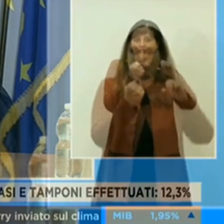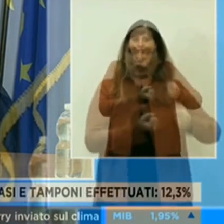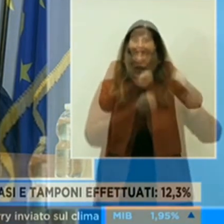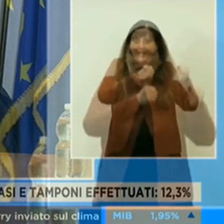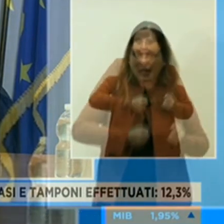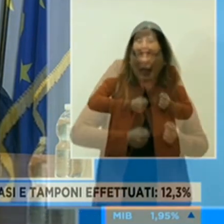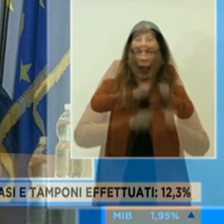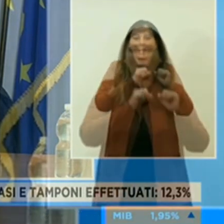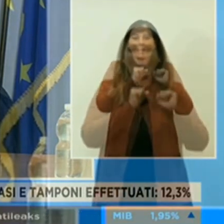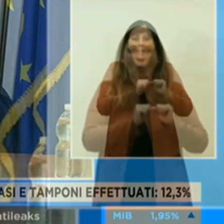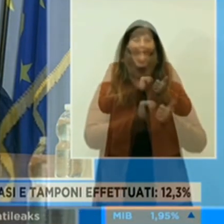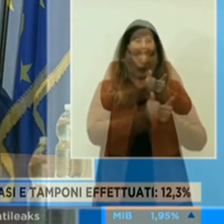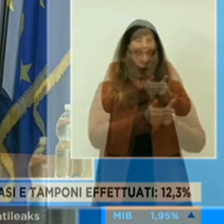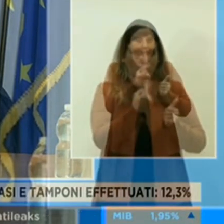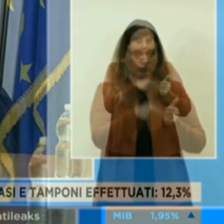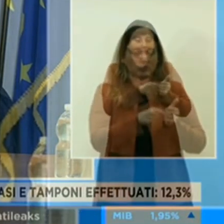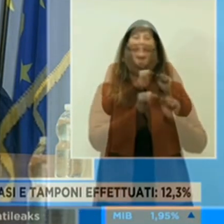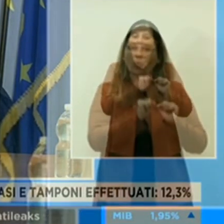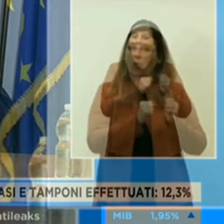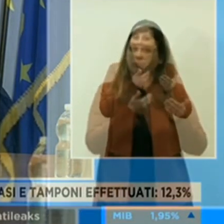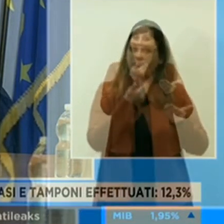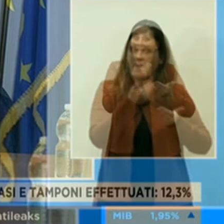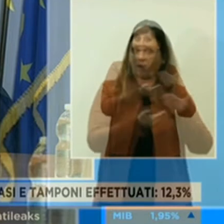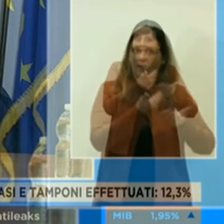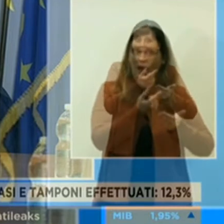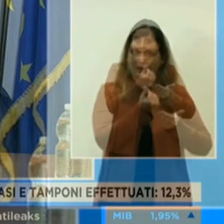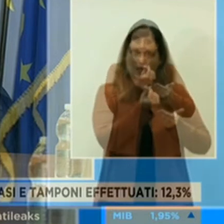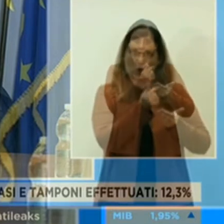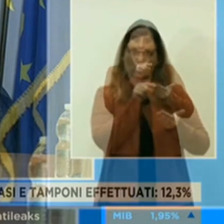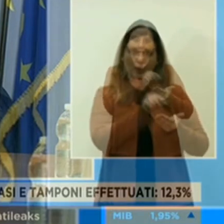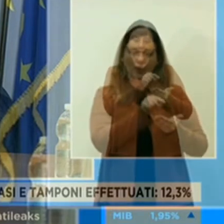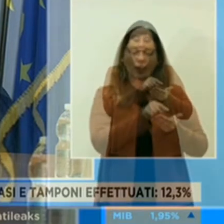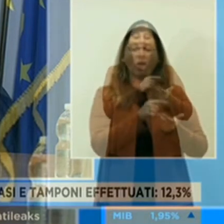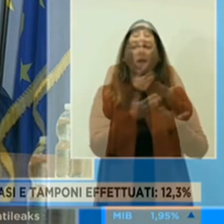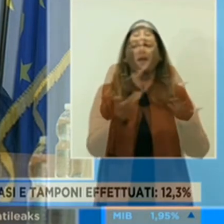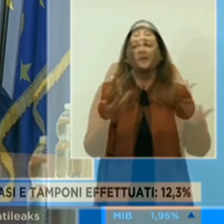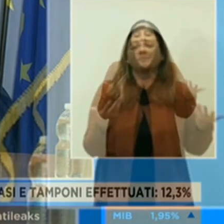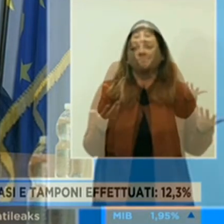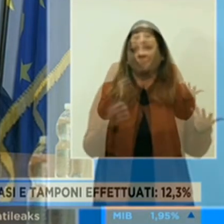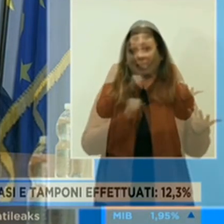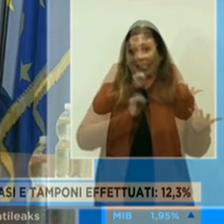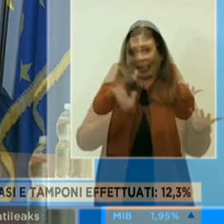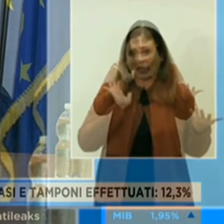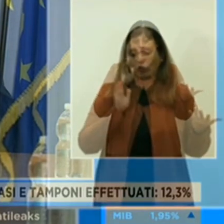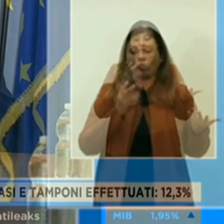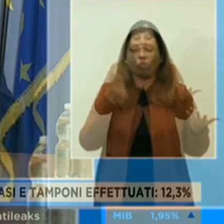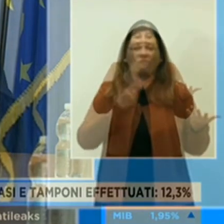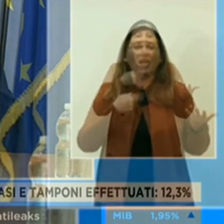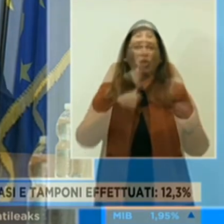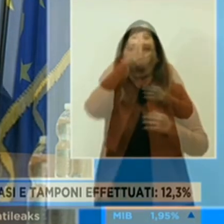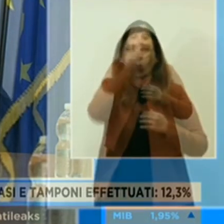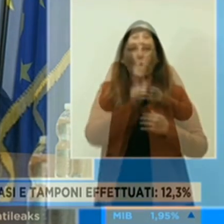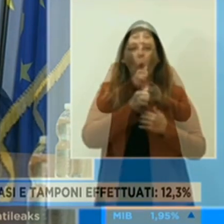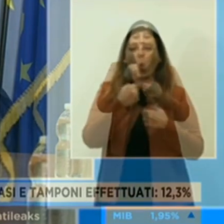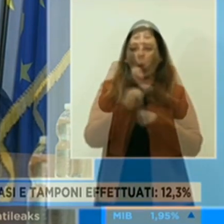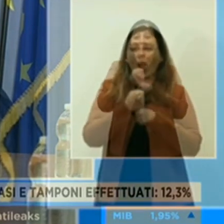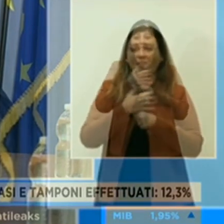sciistici. Certamente non credo, anche se io il mio mestiere è quello di fare sanità